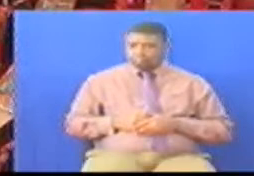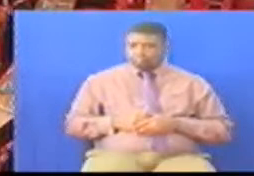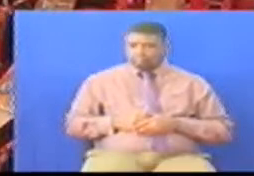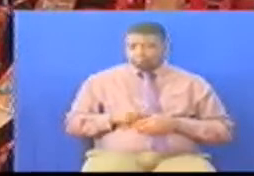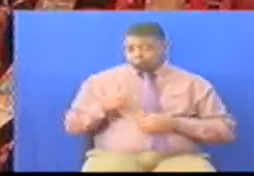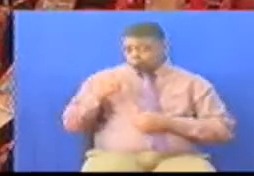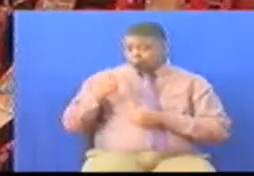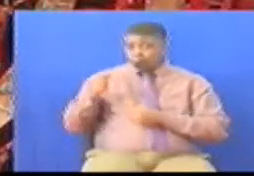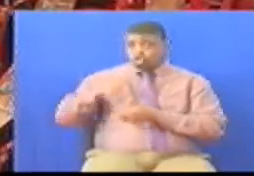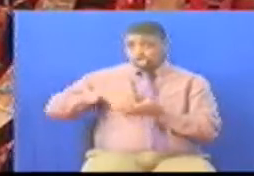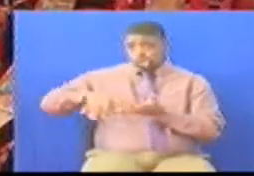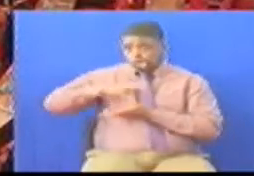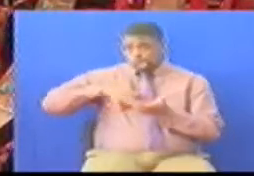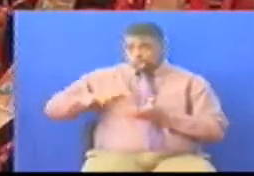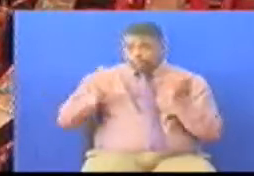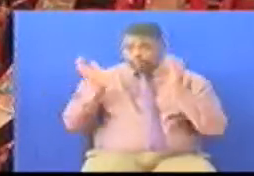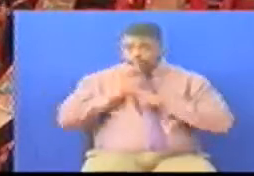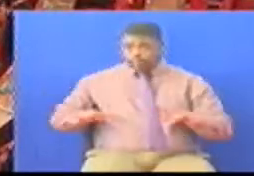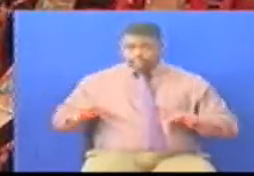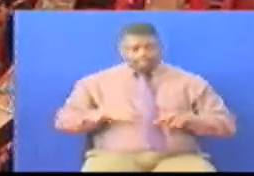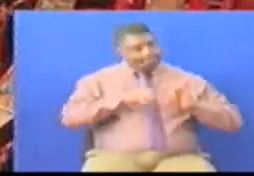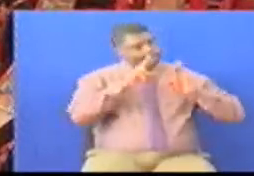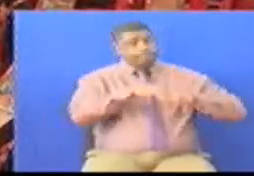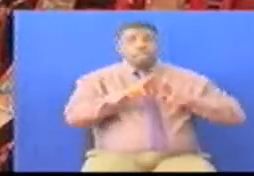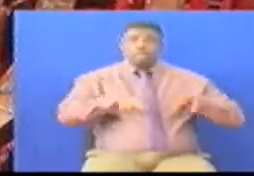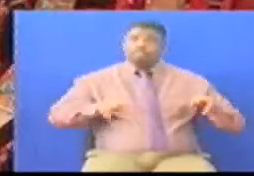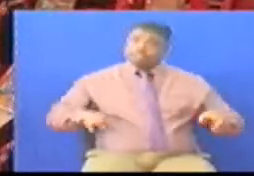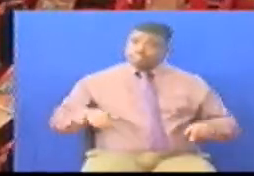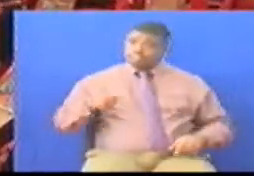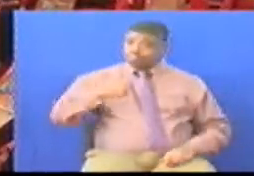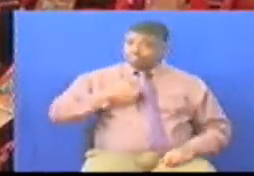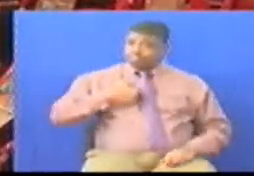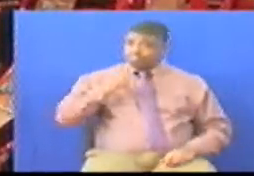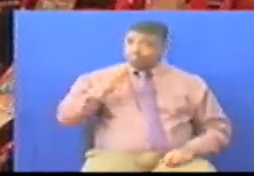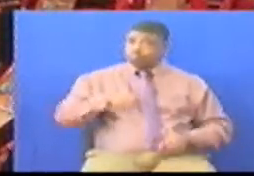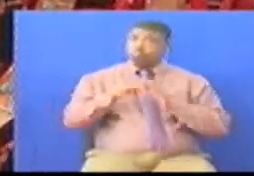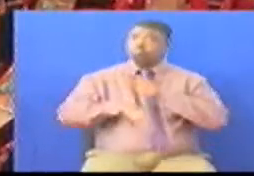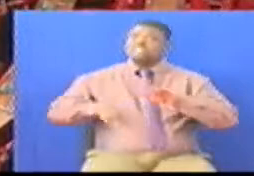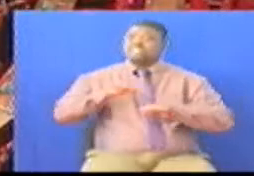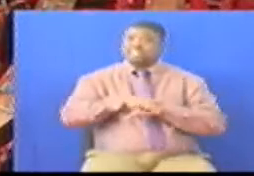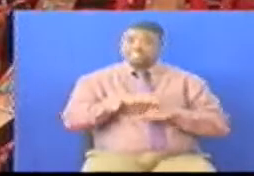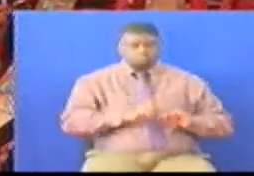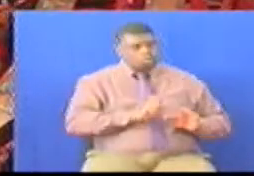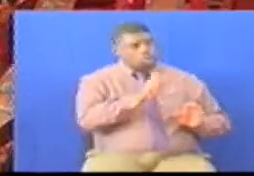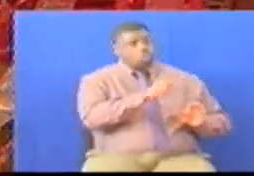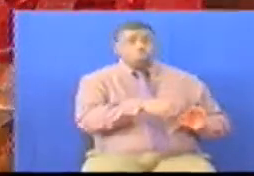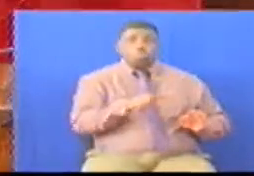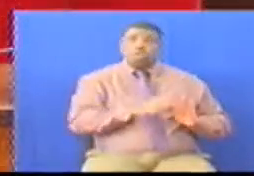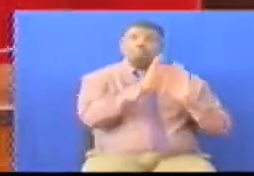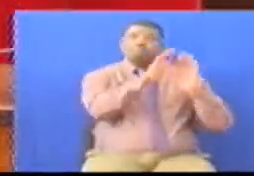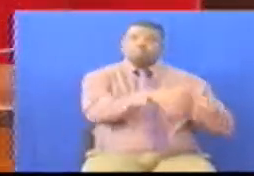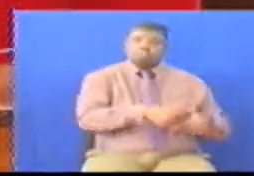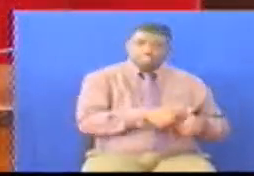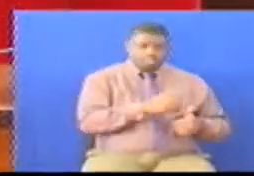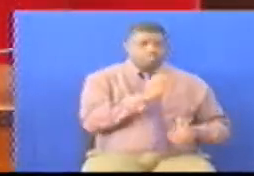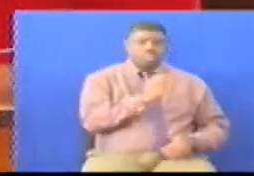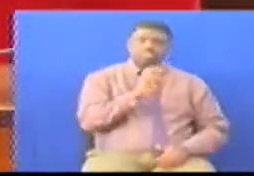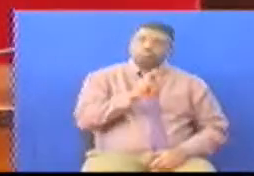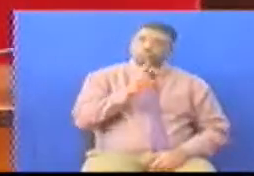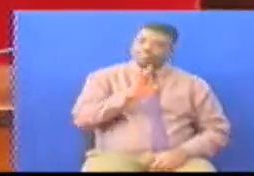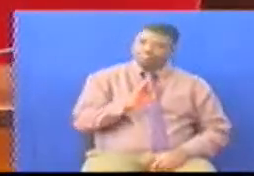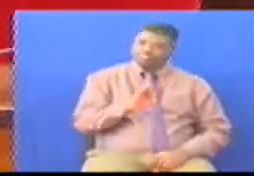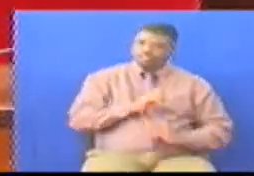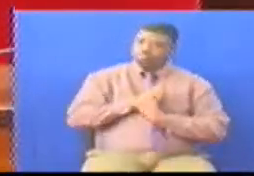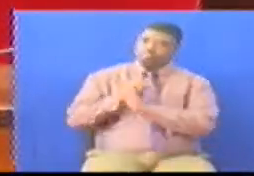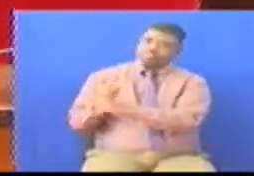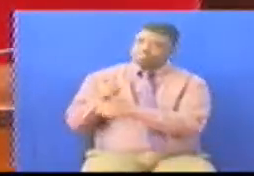mgogoro umekwisha mahakamani, mimi ndio mwenyekiti wa wabunge wa CUF, na nimemfuata mara kadhaa kiongozi wa kambi ya